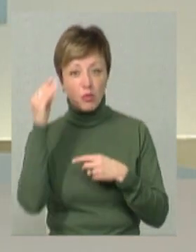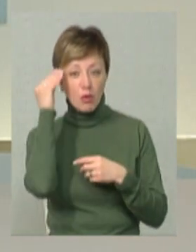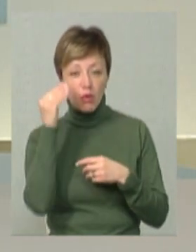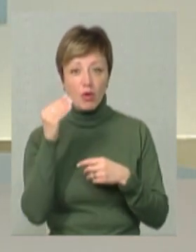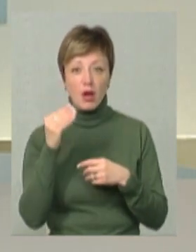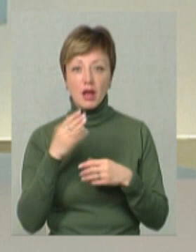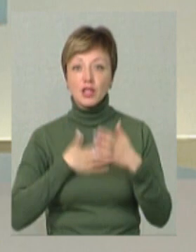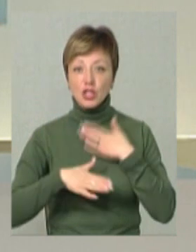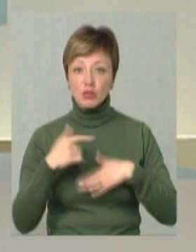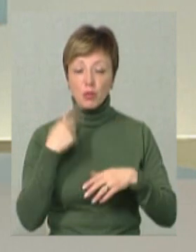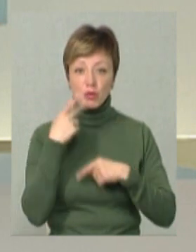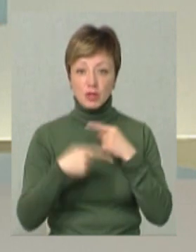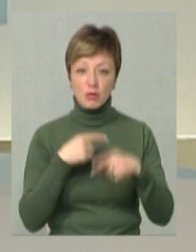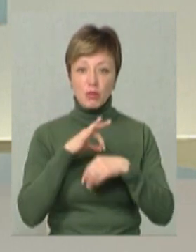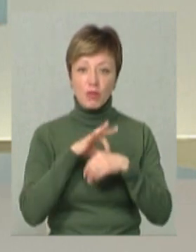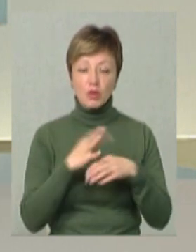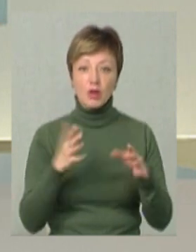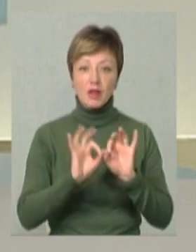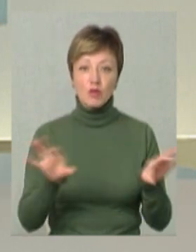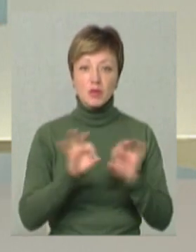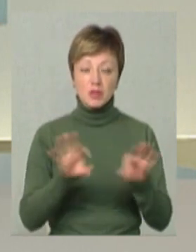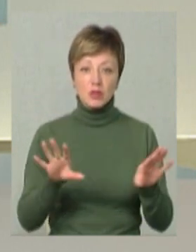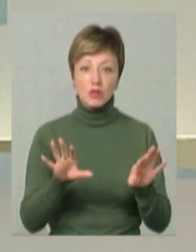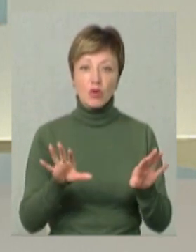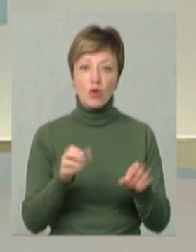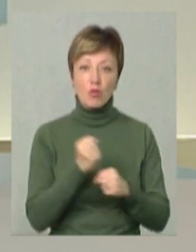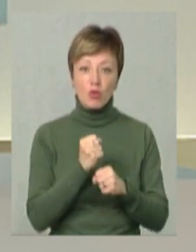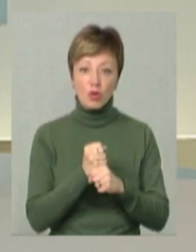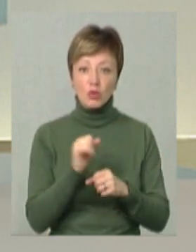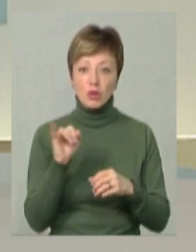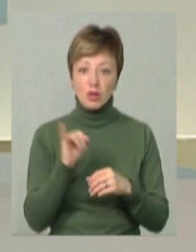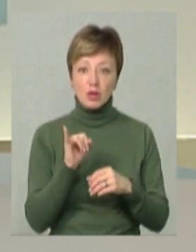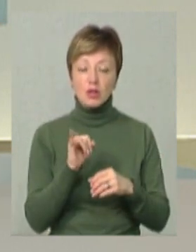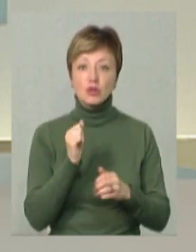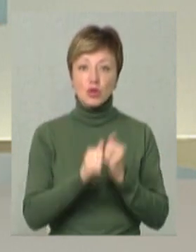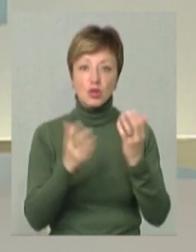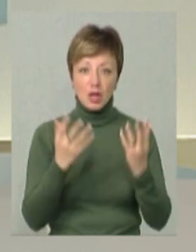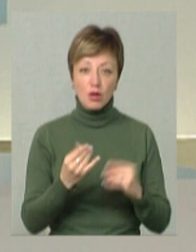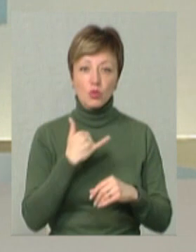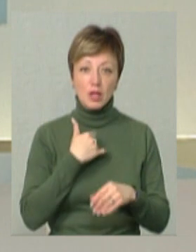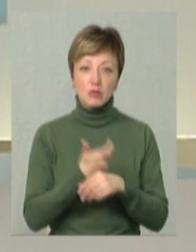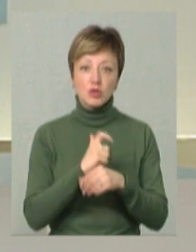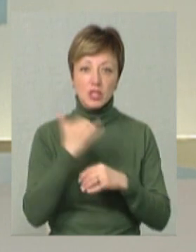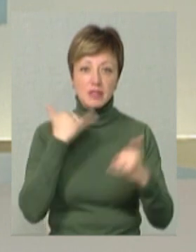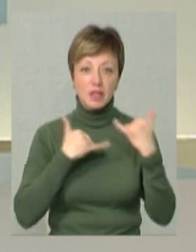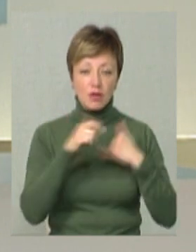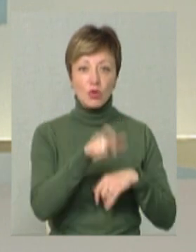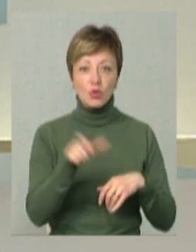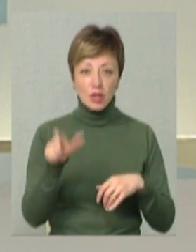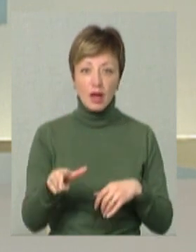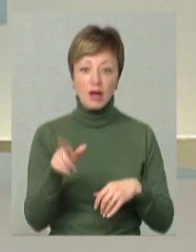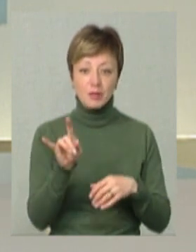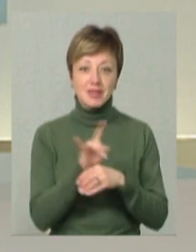боку тішить, що ми постійно проводимо якусь інформаційно-роз'яснювальну роботу, і щоденно у нас все більше дзвінків від людей, до